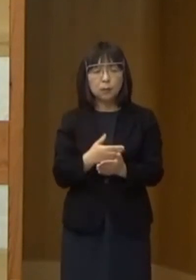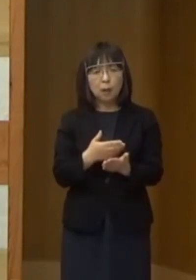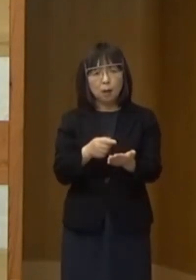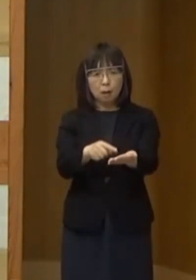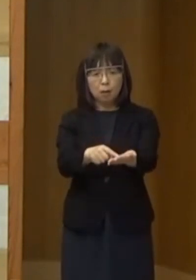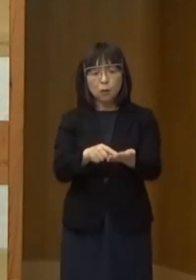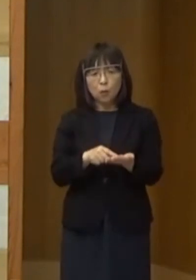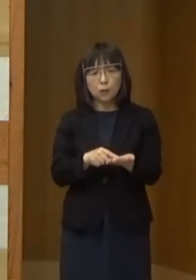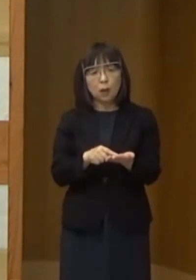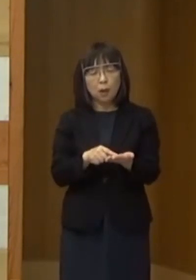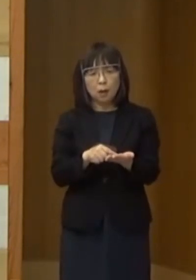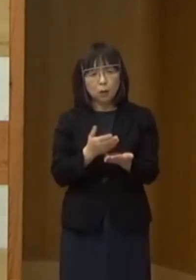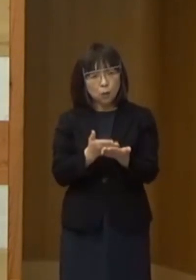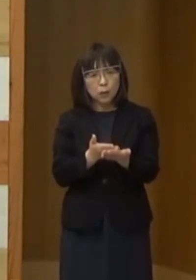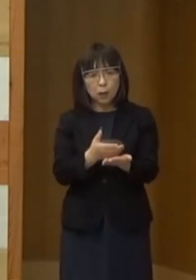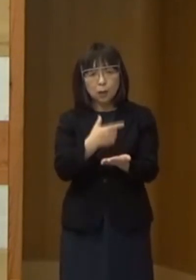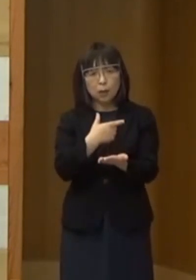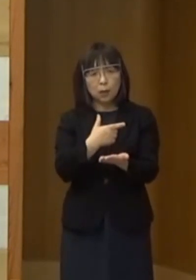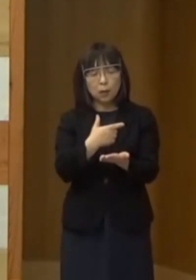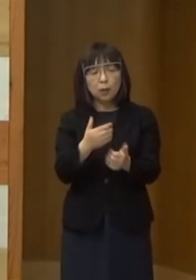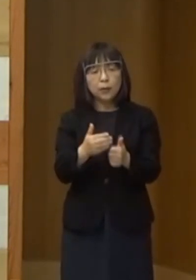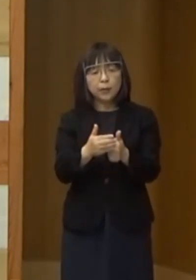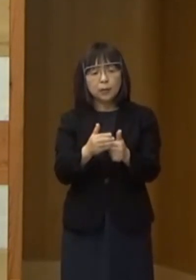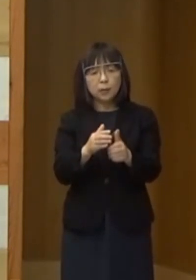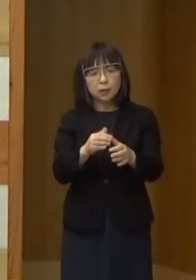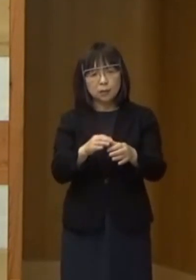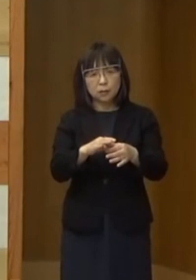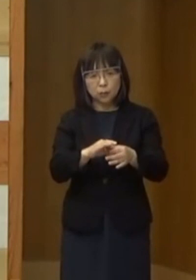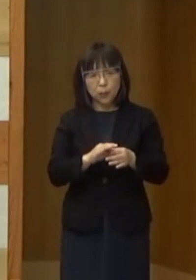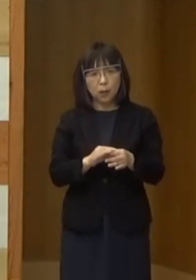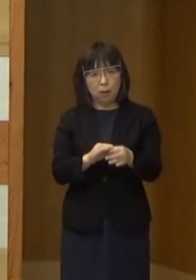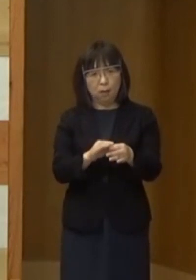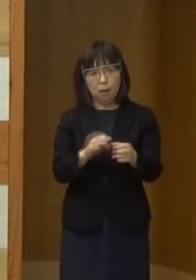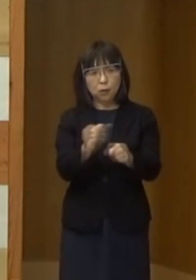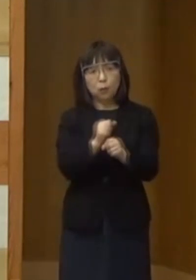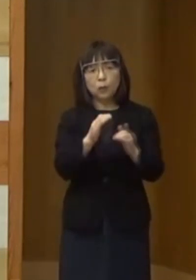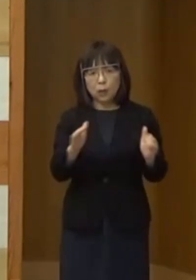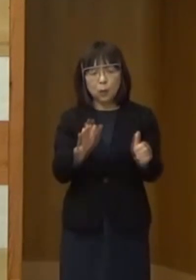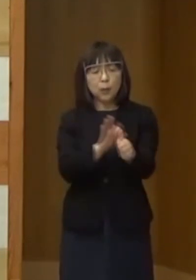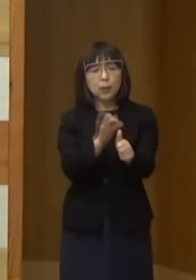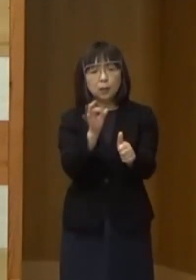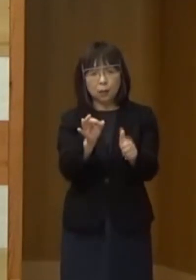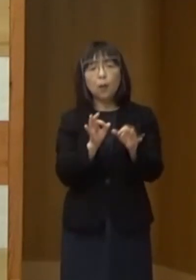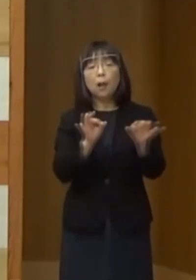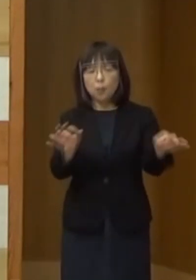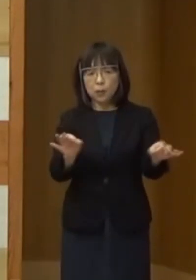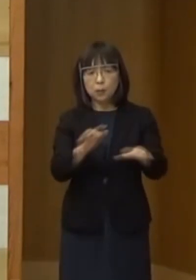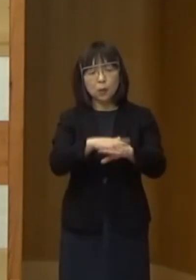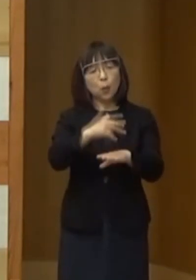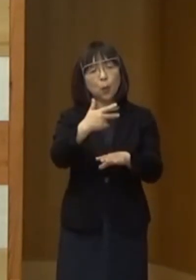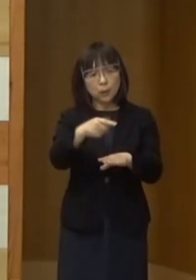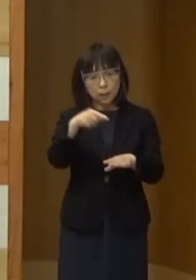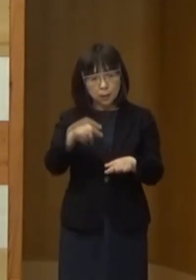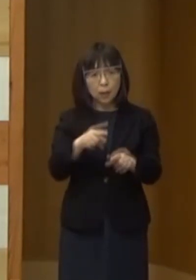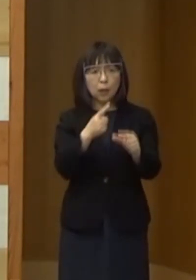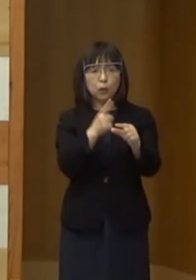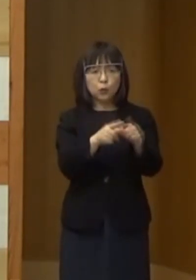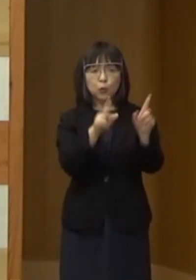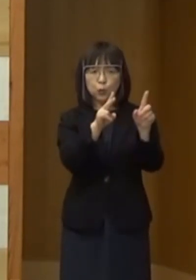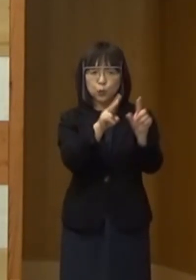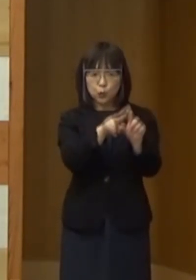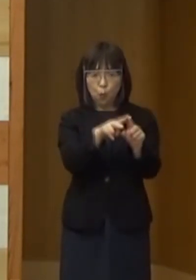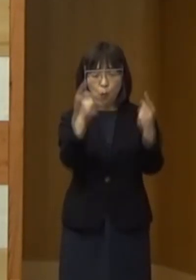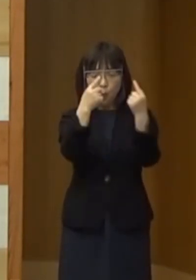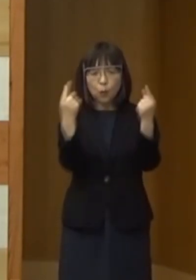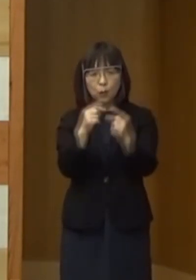ただいた飲食店等の皆様には支援金をお支給いたします。札幌市内において中小企業と個